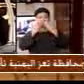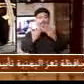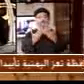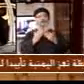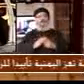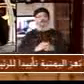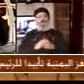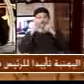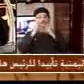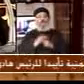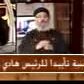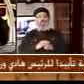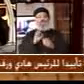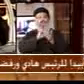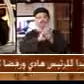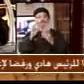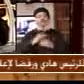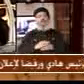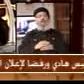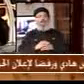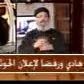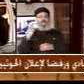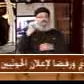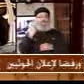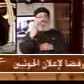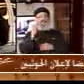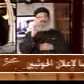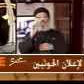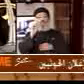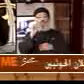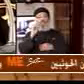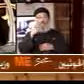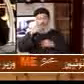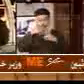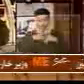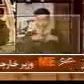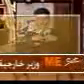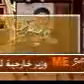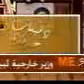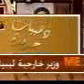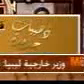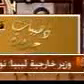حتى في رسالة فيليبي في الإصحاح 2 يقول أحشاء ورأفة،